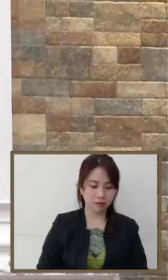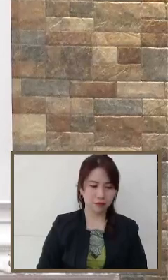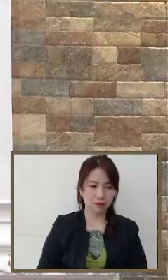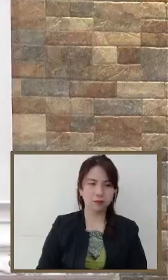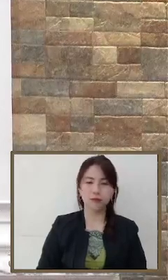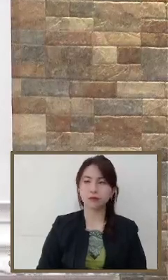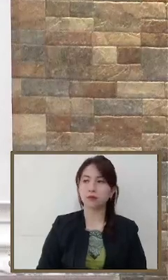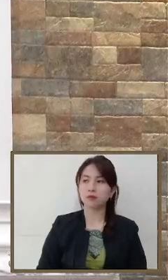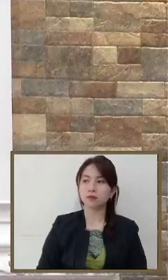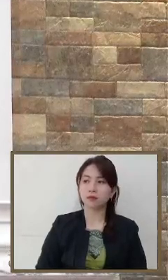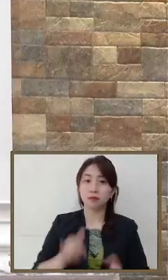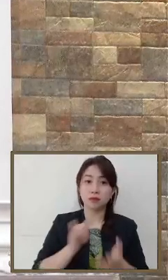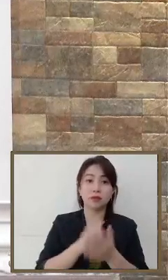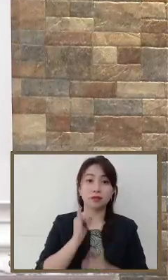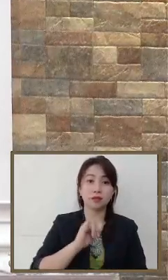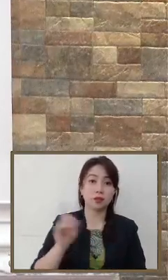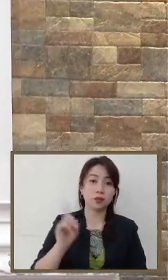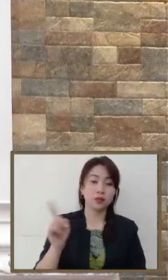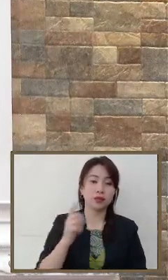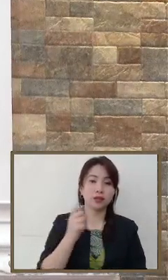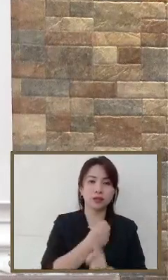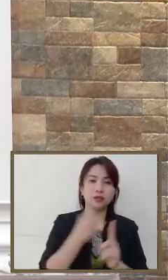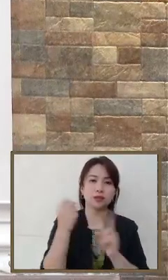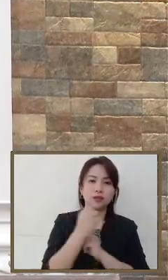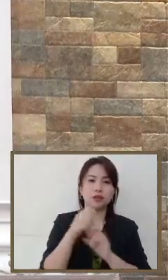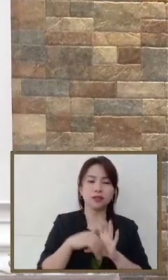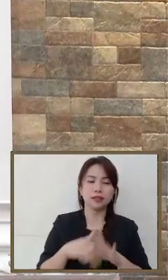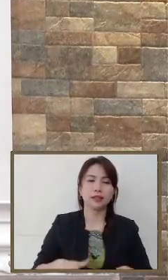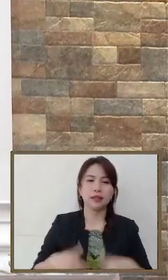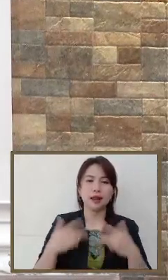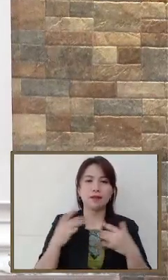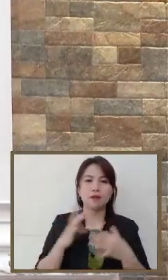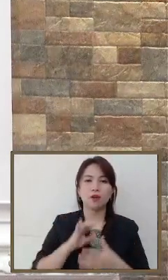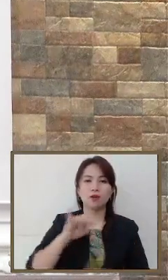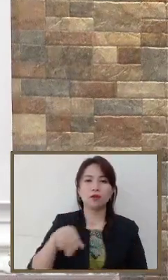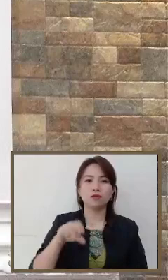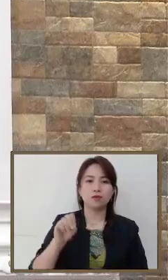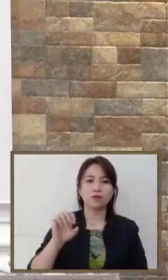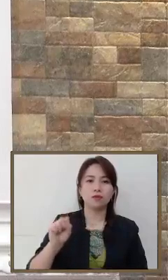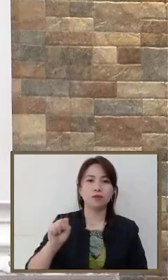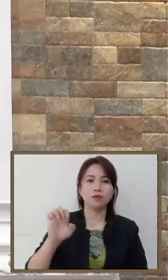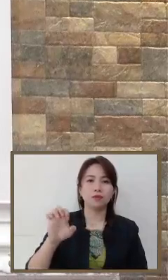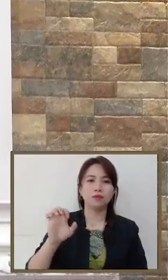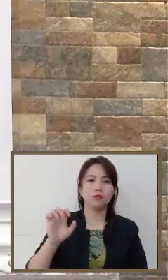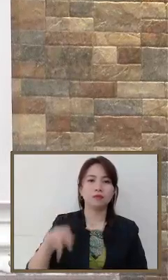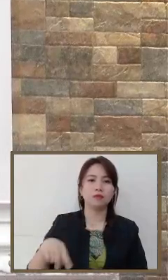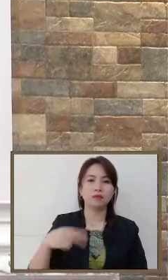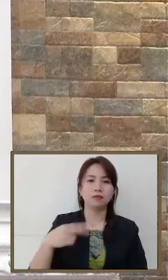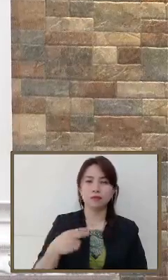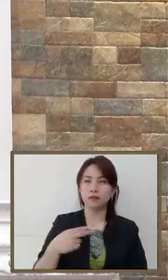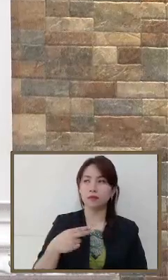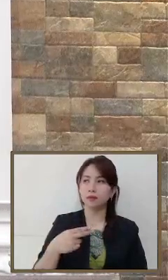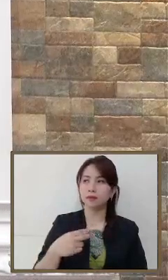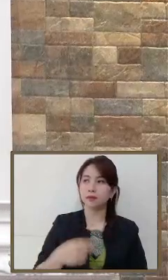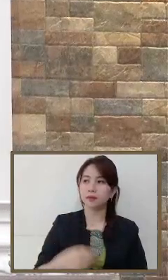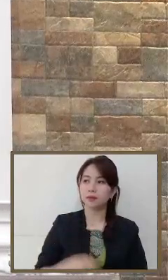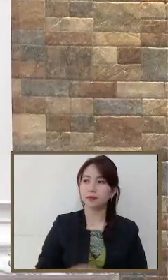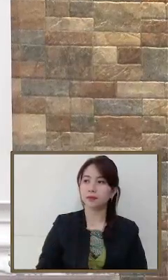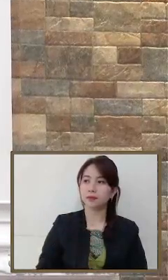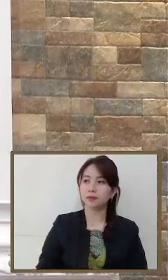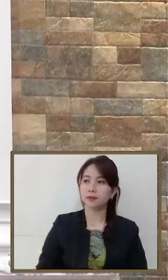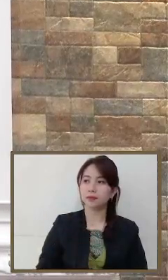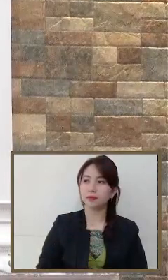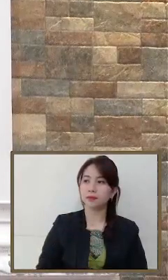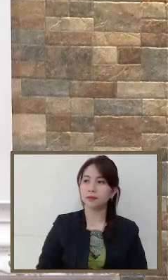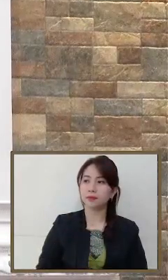kany ganyan ang kalagayan po ni Joseph yan ang kalagayan ni Joseph mga kapatid bilang